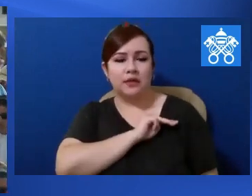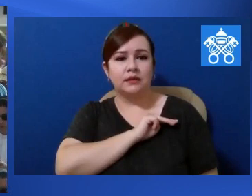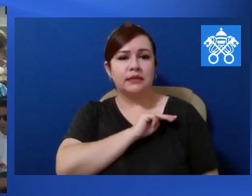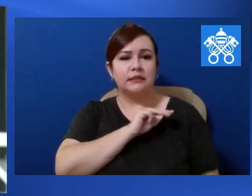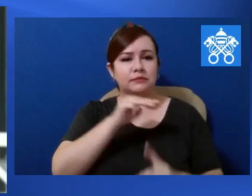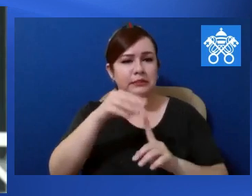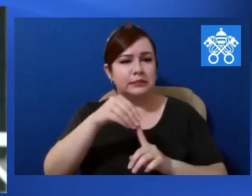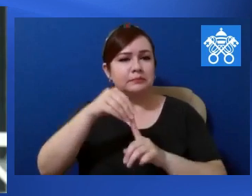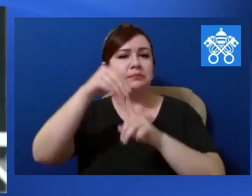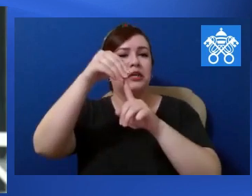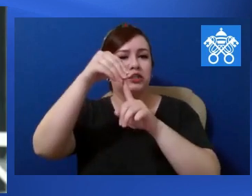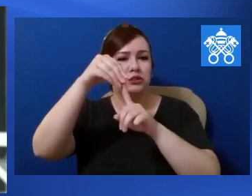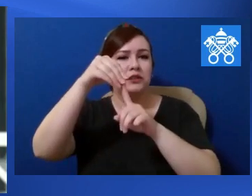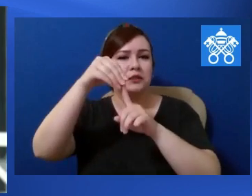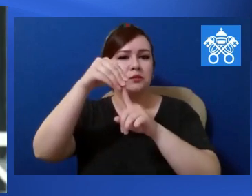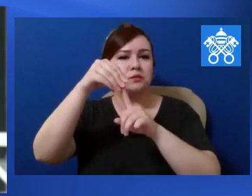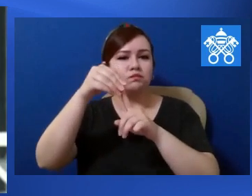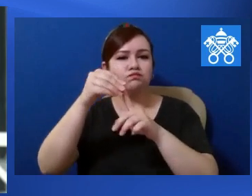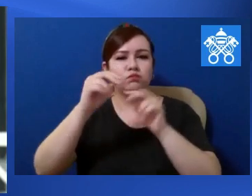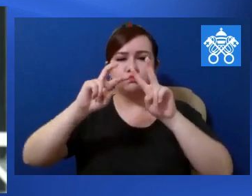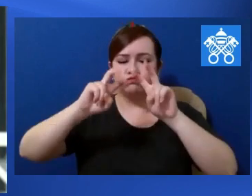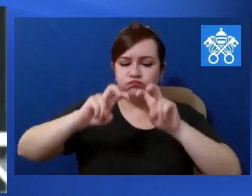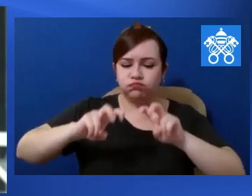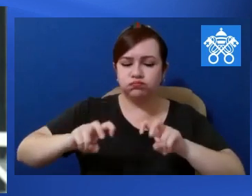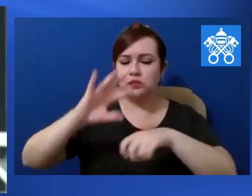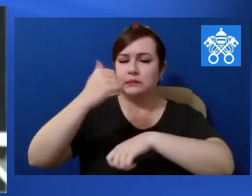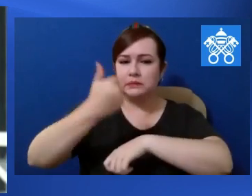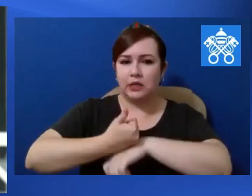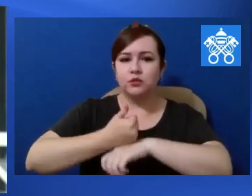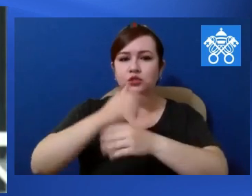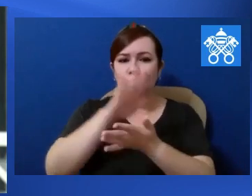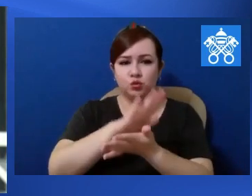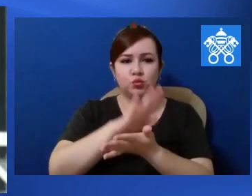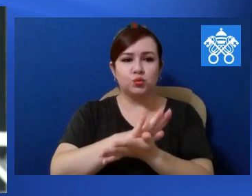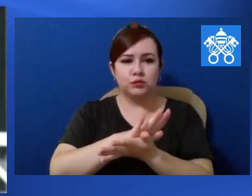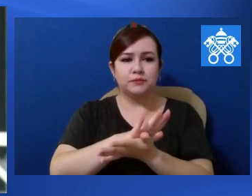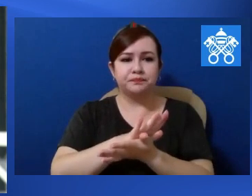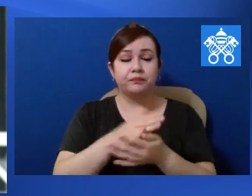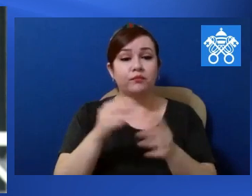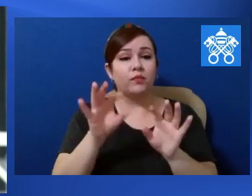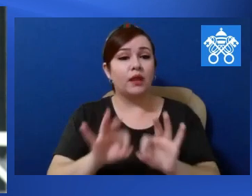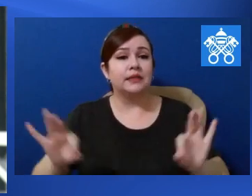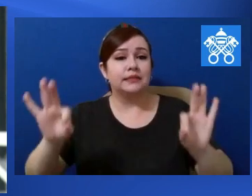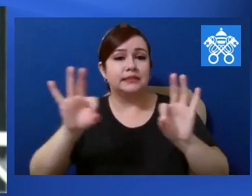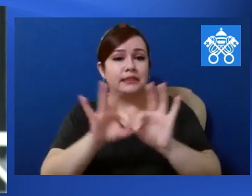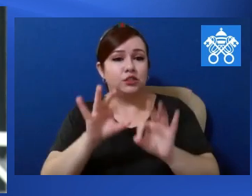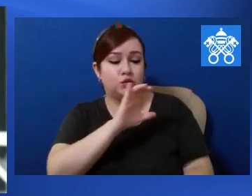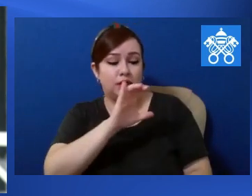consisteva nel prendersi cura dei poveri e degli emarginati. E questo è molto